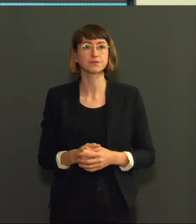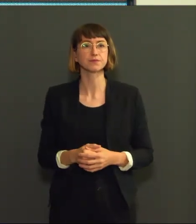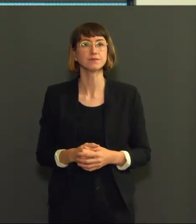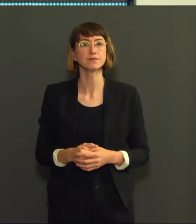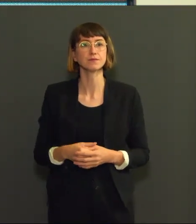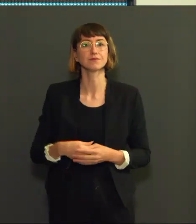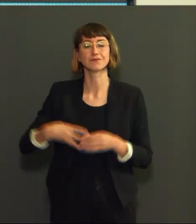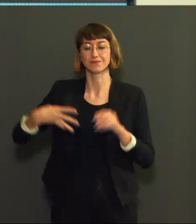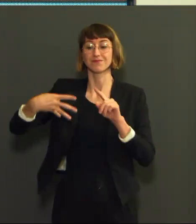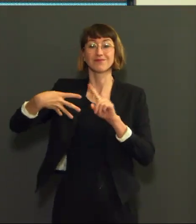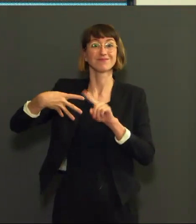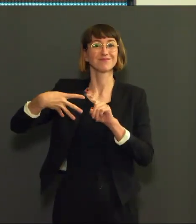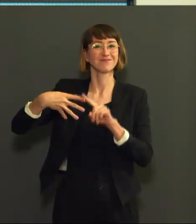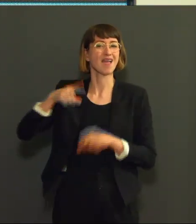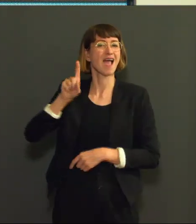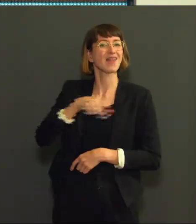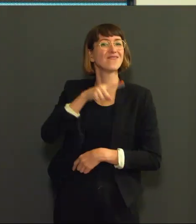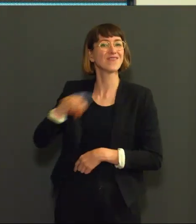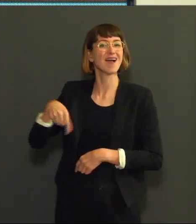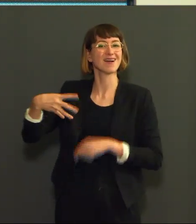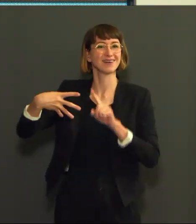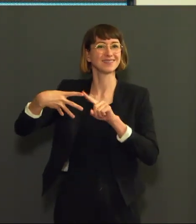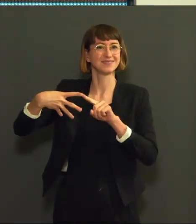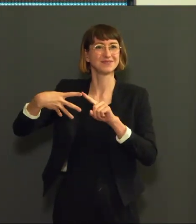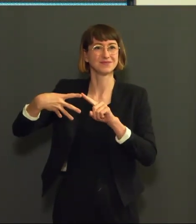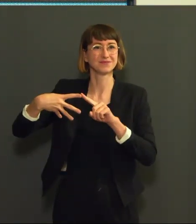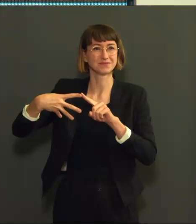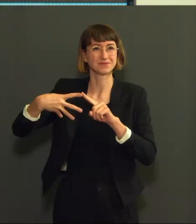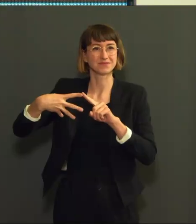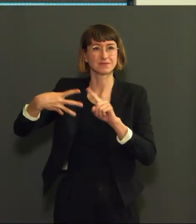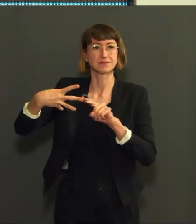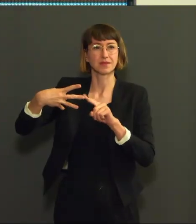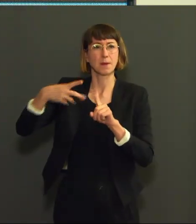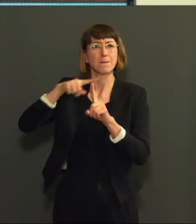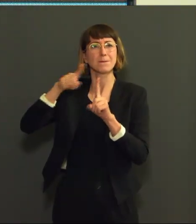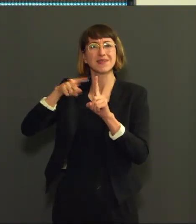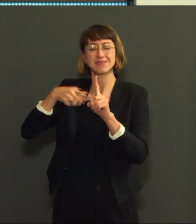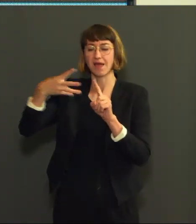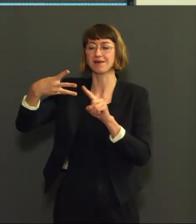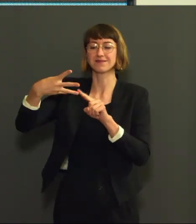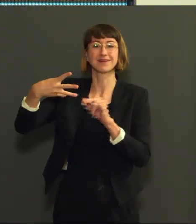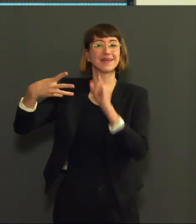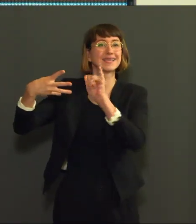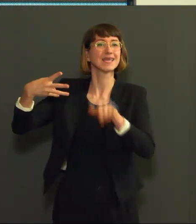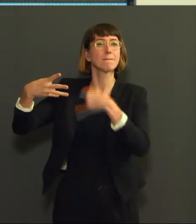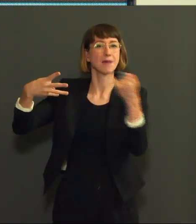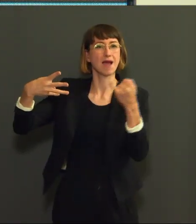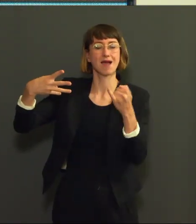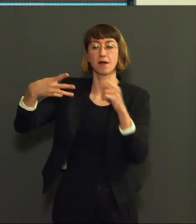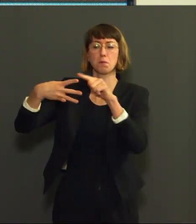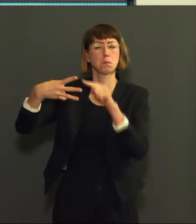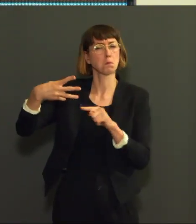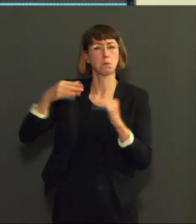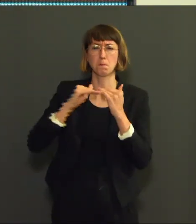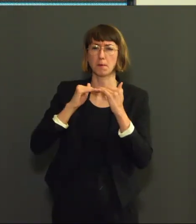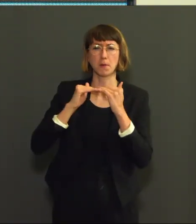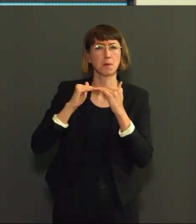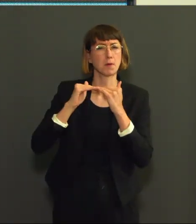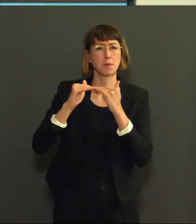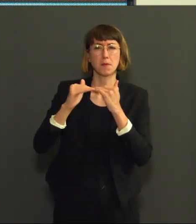le variant brésilien, dit gamma, reste relativement stable. Et on a donc pour le variant alpha 80,4%, pour le variant